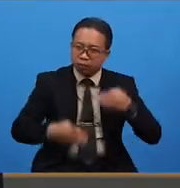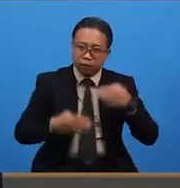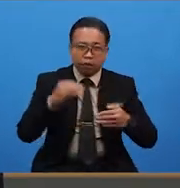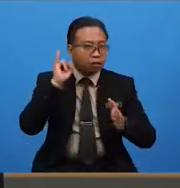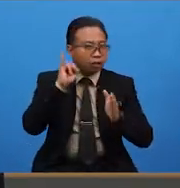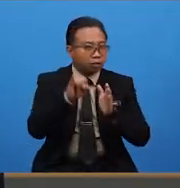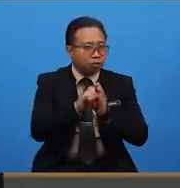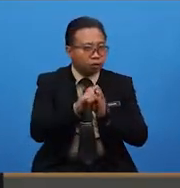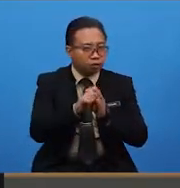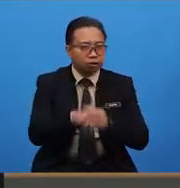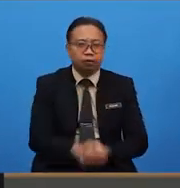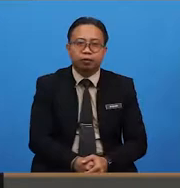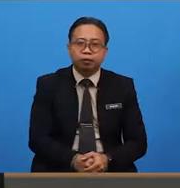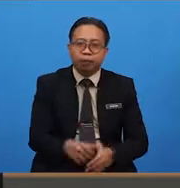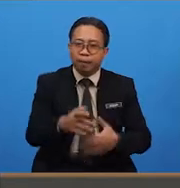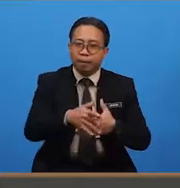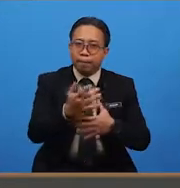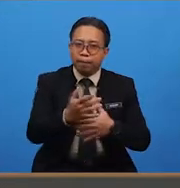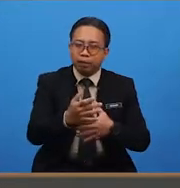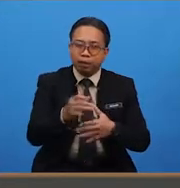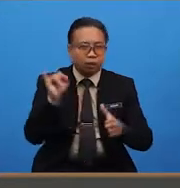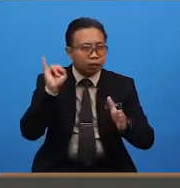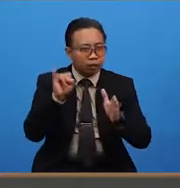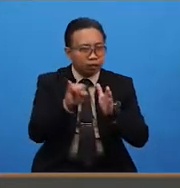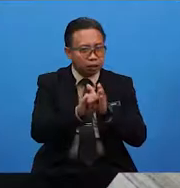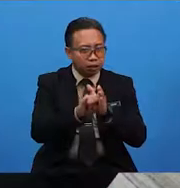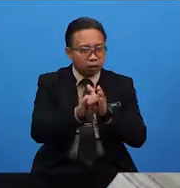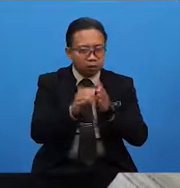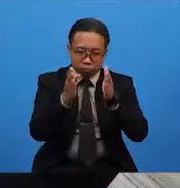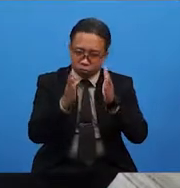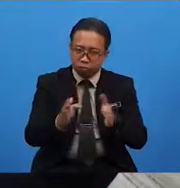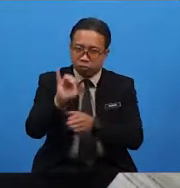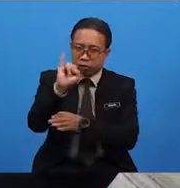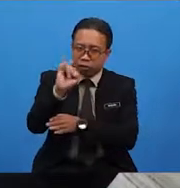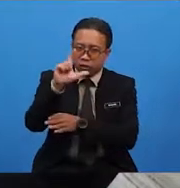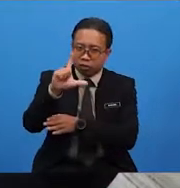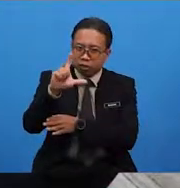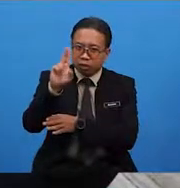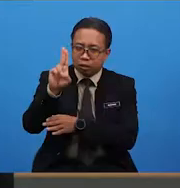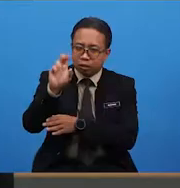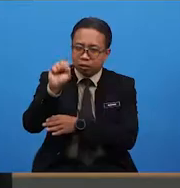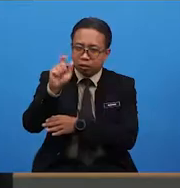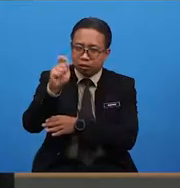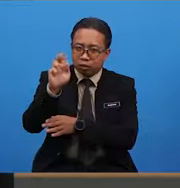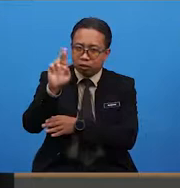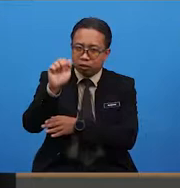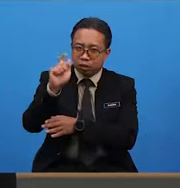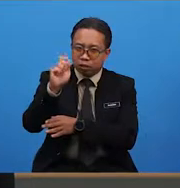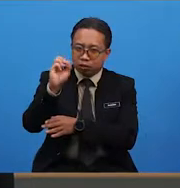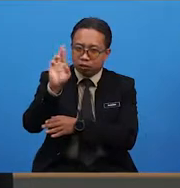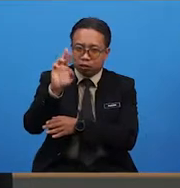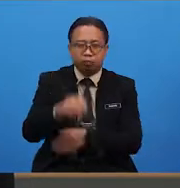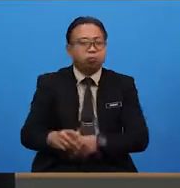bidang ilustrasi digelar sebagai seorang SWT industry to you